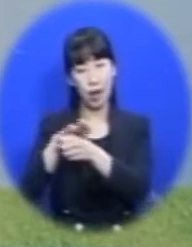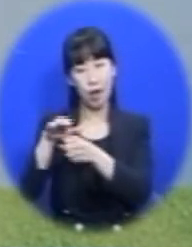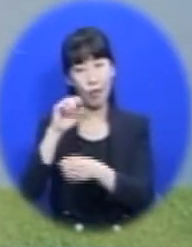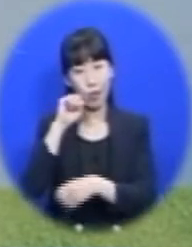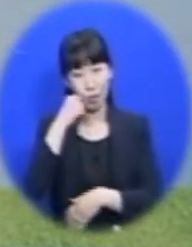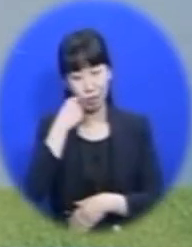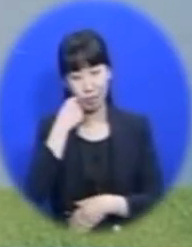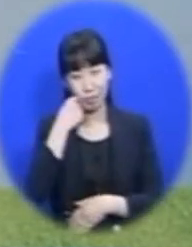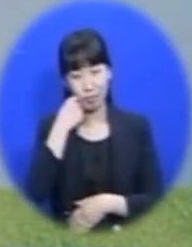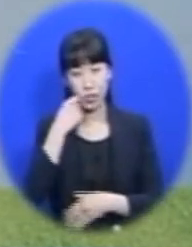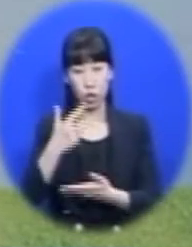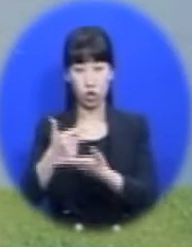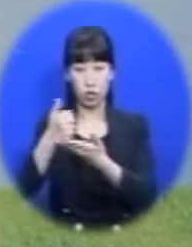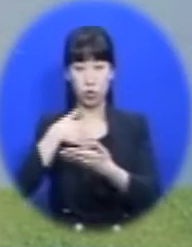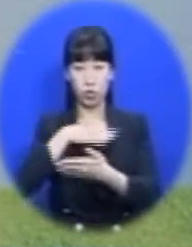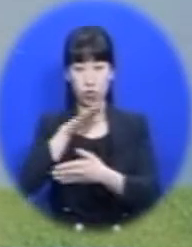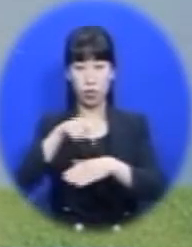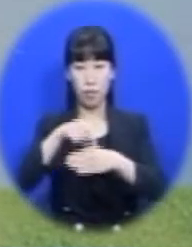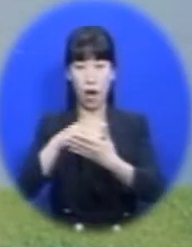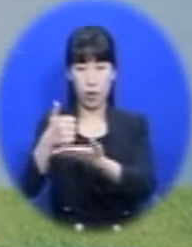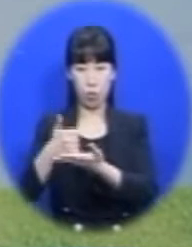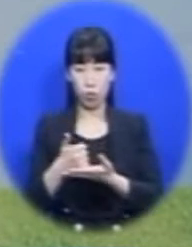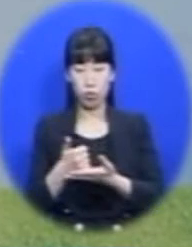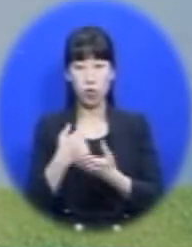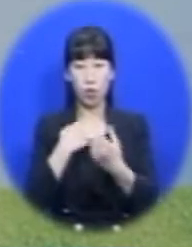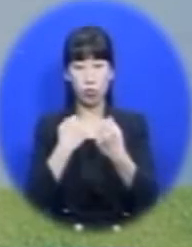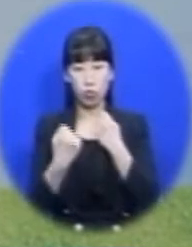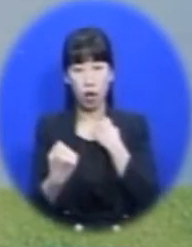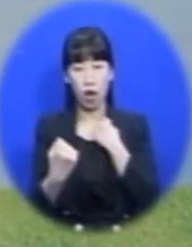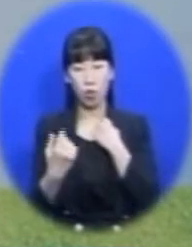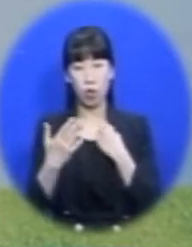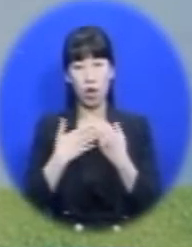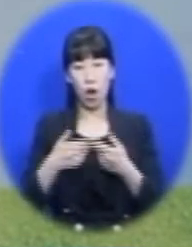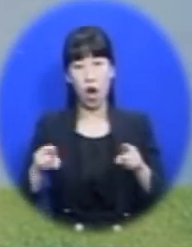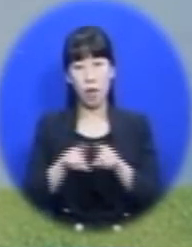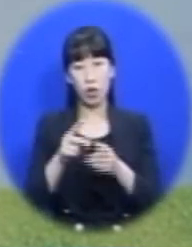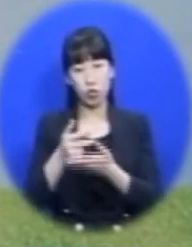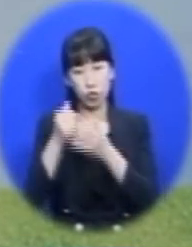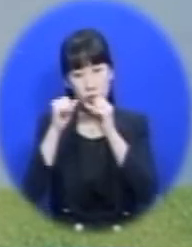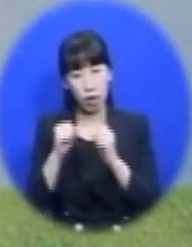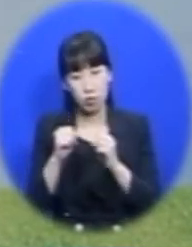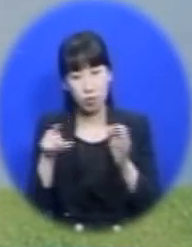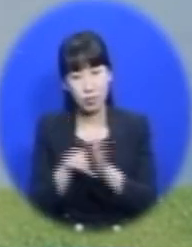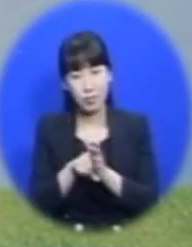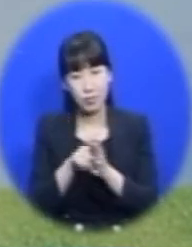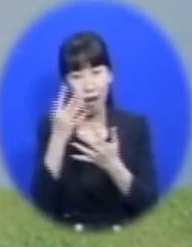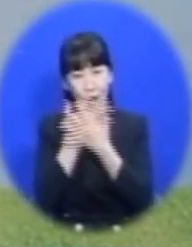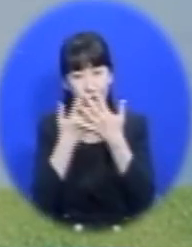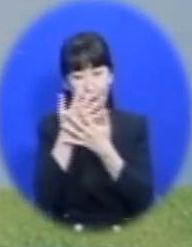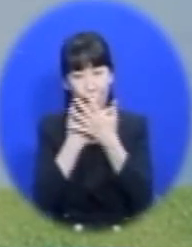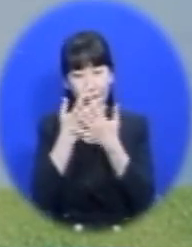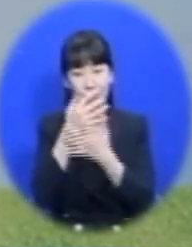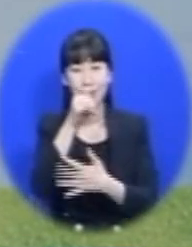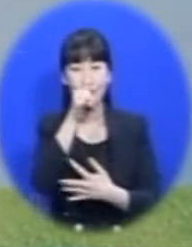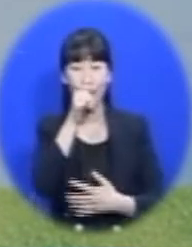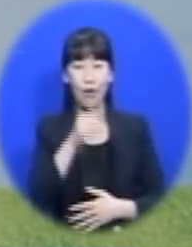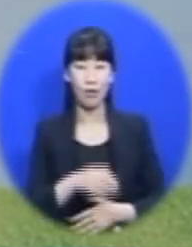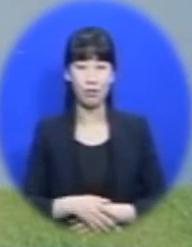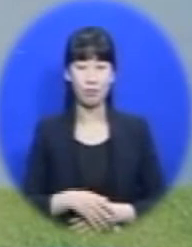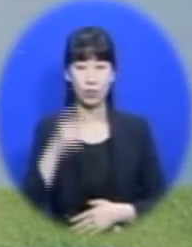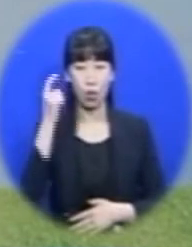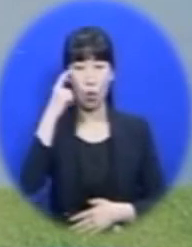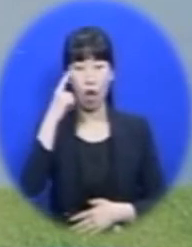우리 마음에 오셨는데도 우리는 주님이 나와 함께 계시는 것이 믿어지지 않는다고 그러고 왜 그렇지요? 눈이